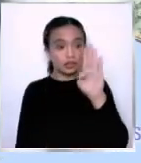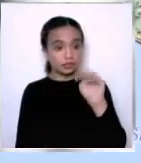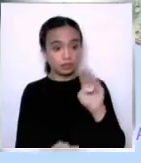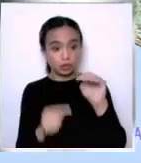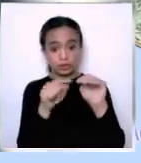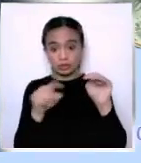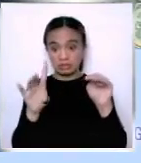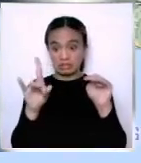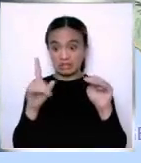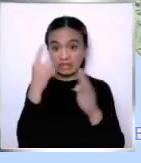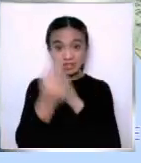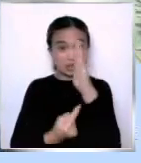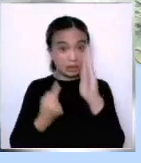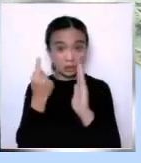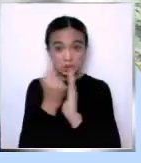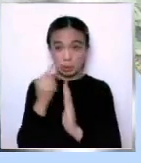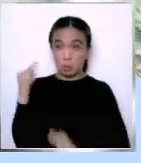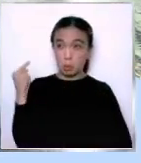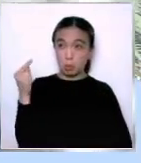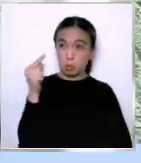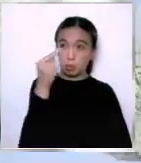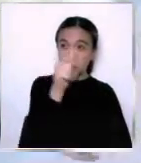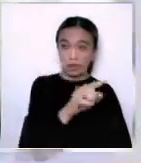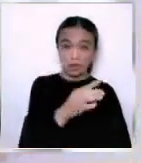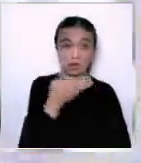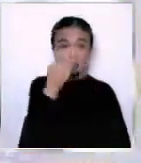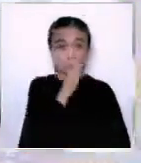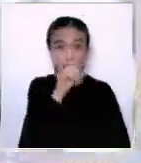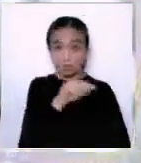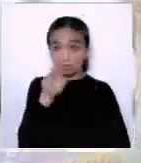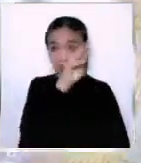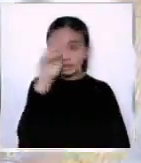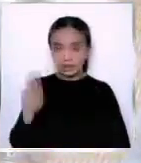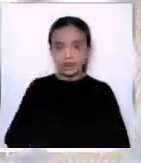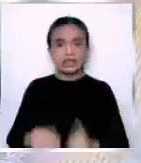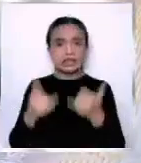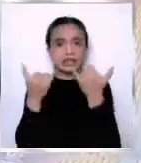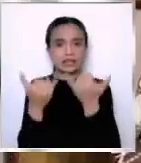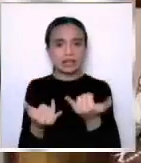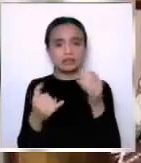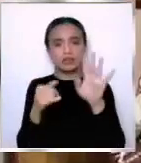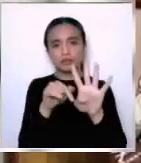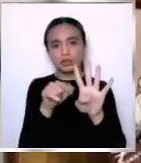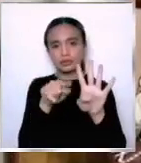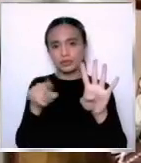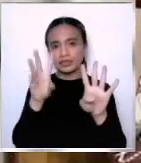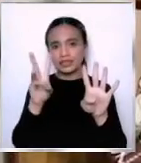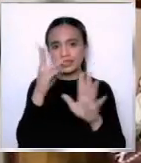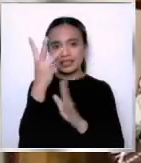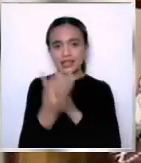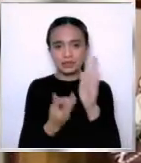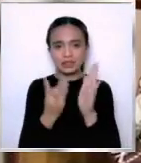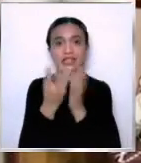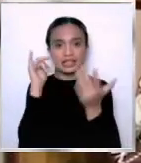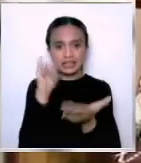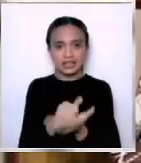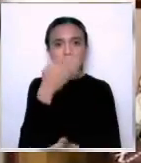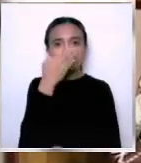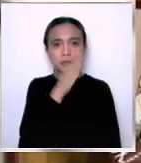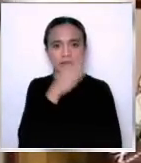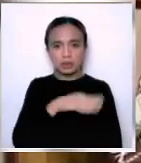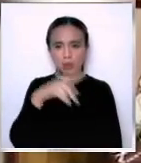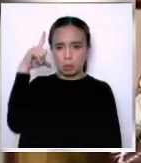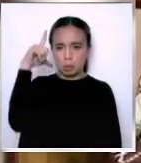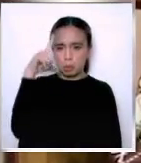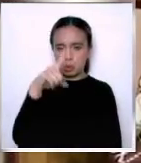papuntang Bicol, kakain na lang ng 4 to 6 hours. Yan ang Bicol Express. Kuya Kim, saan nga ba sinunod ang pangalan